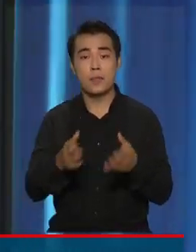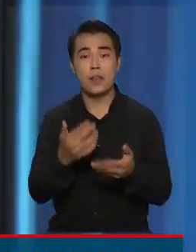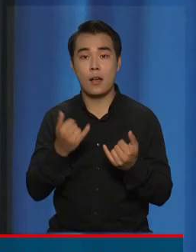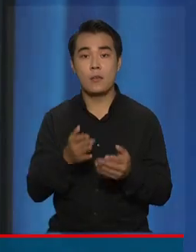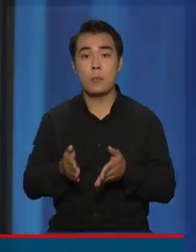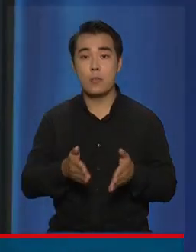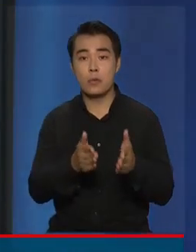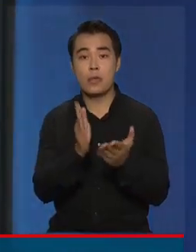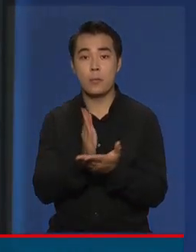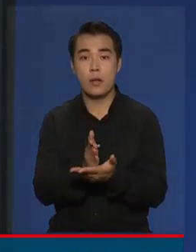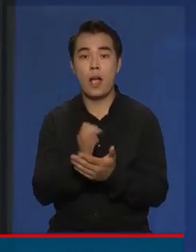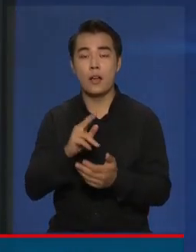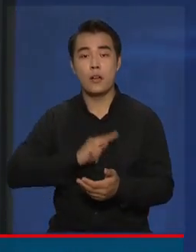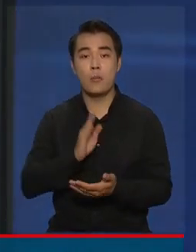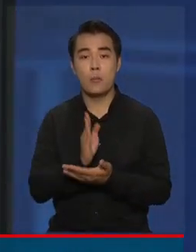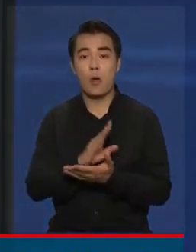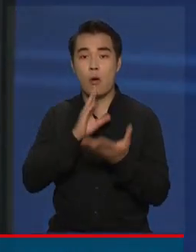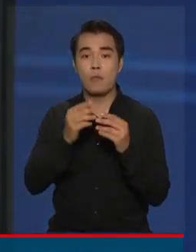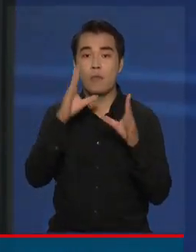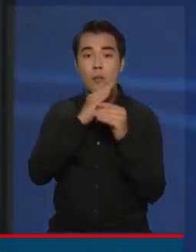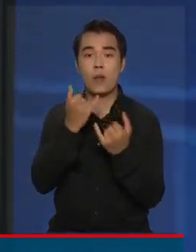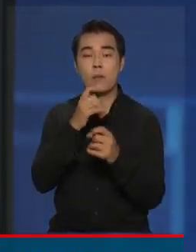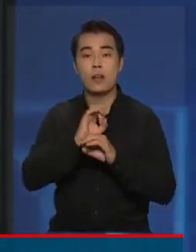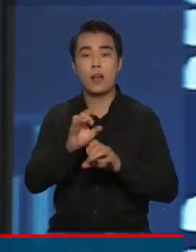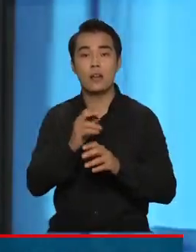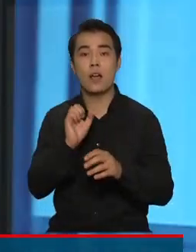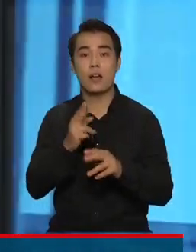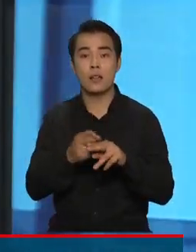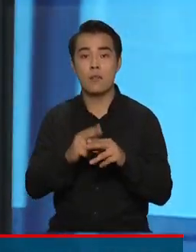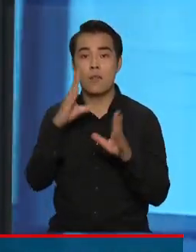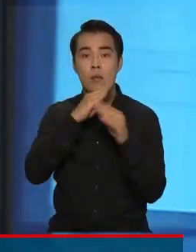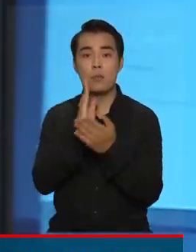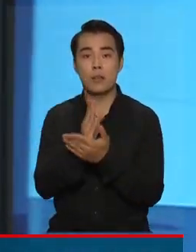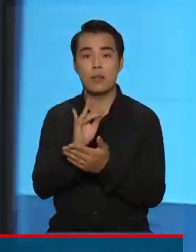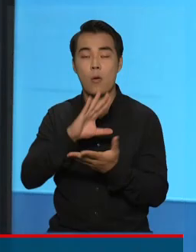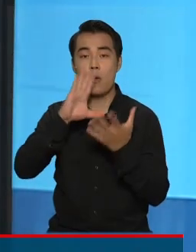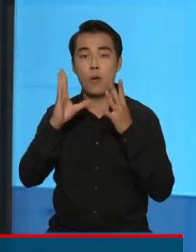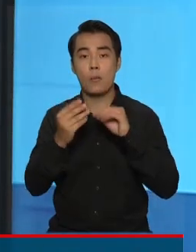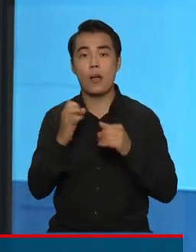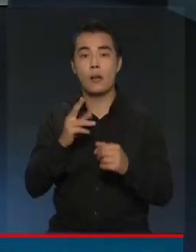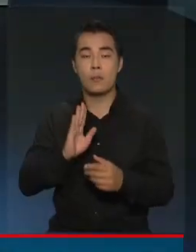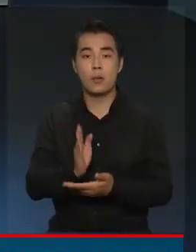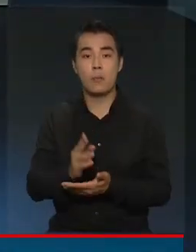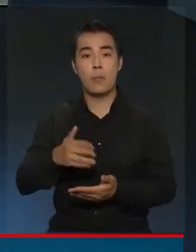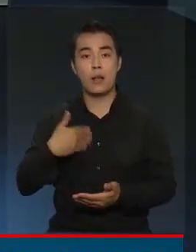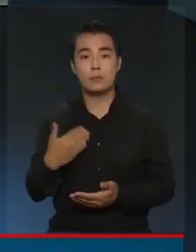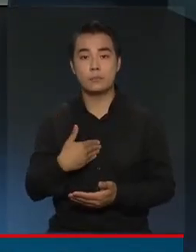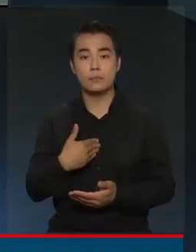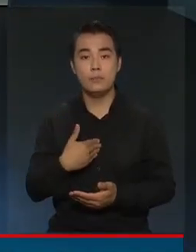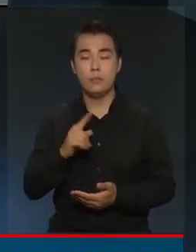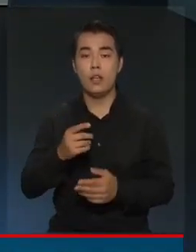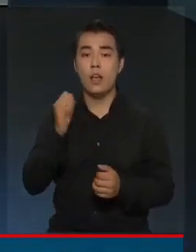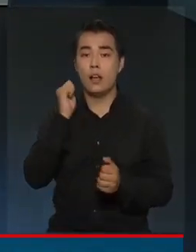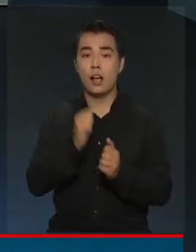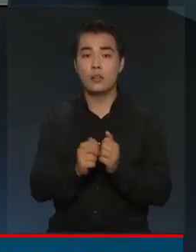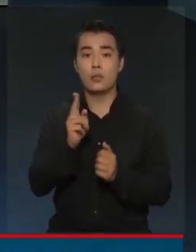перепутье. Как проводится эта работа, как вы им разъясняете эти перспективы, и в целом какие условия, то есть как это все? Дело в том, что с